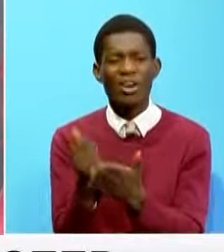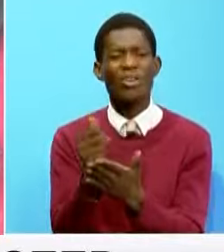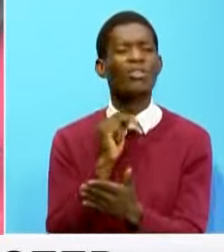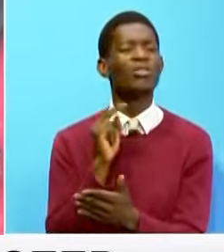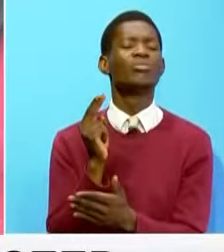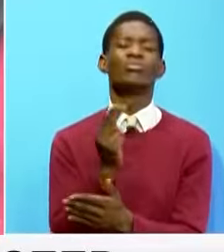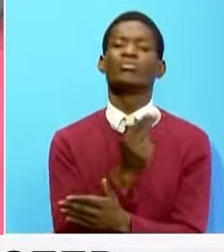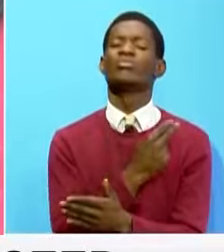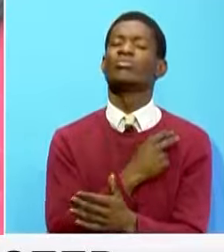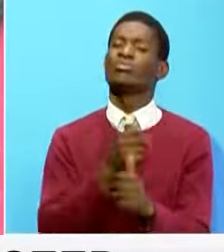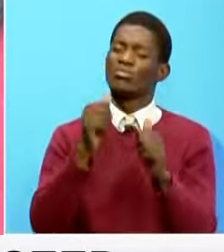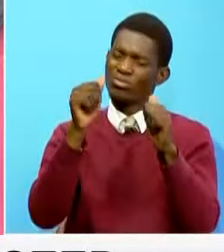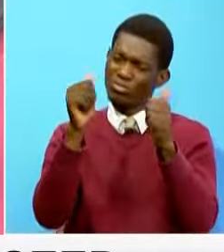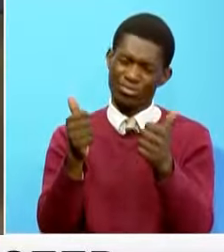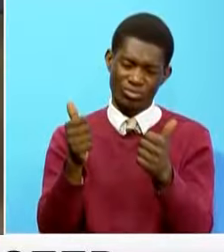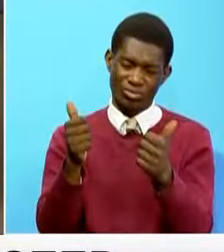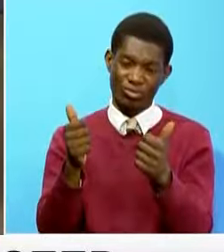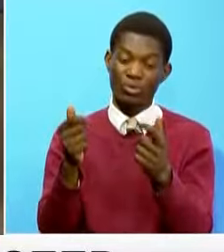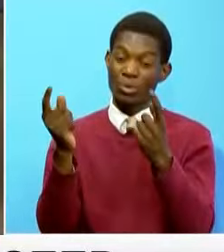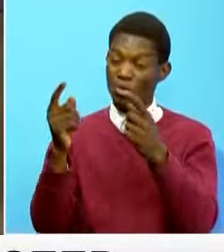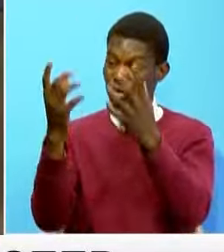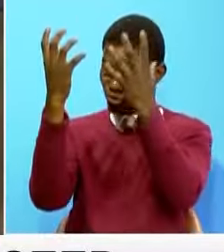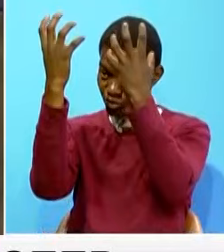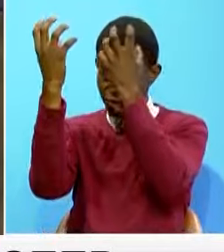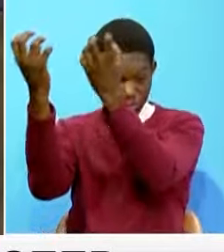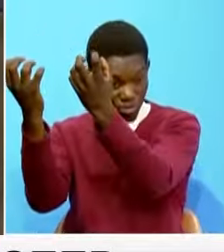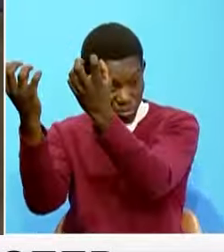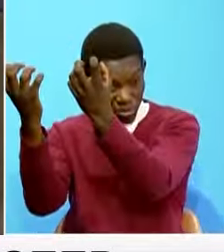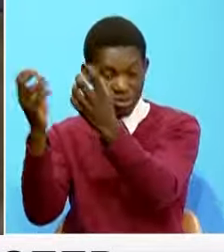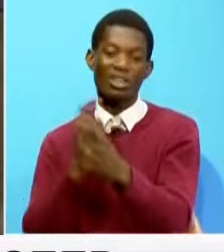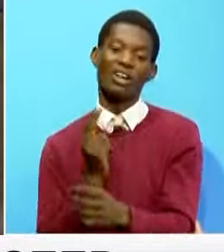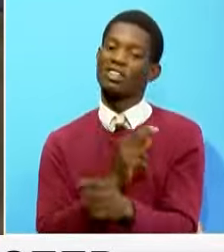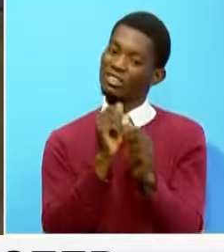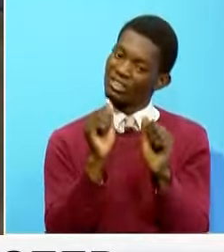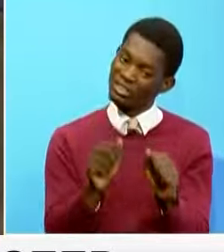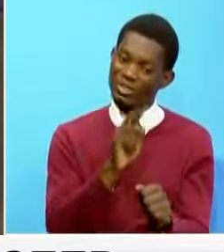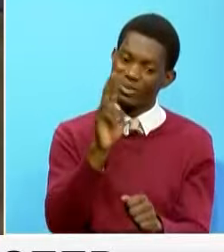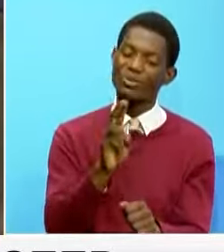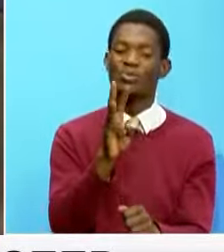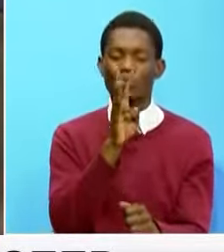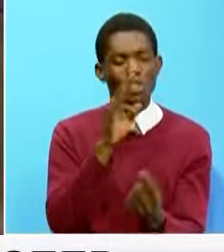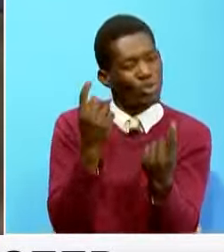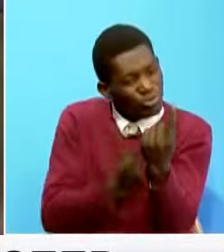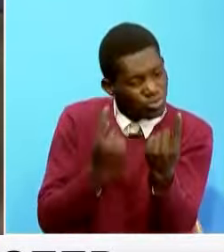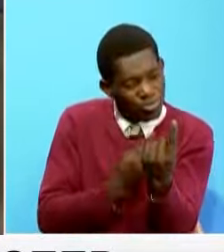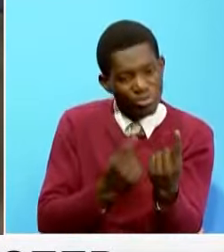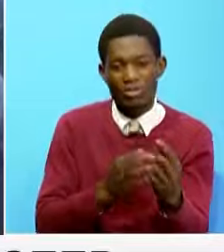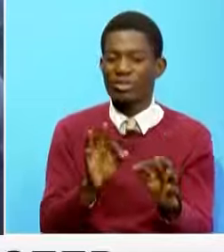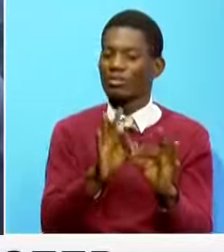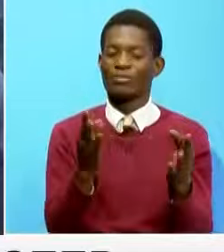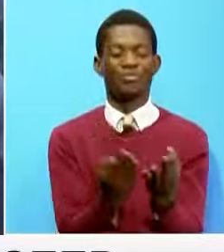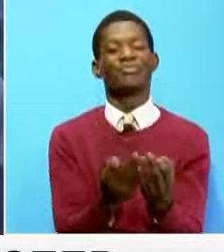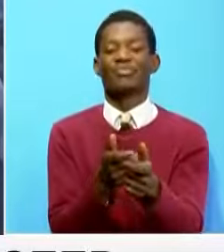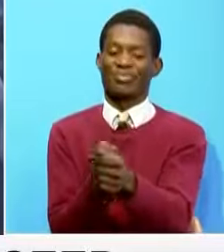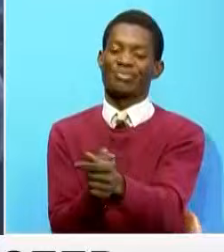pala. Pewe tikanga wamvula milisi. tikaveko titandizike kumabanja waso. The